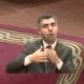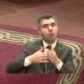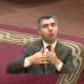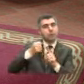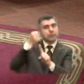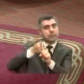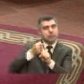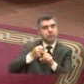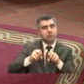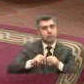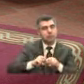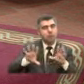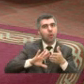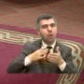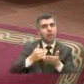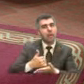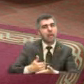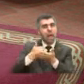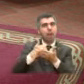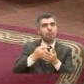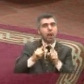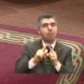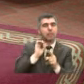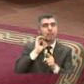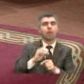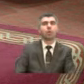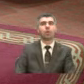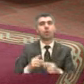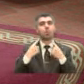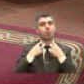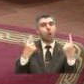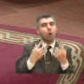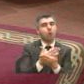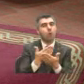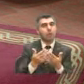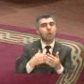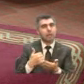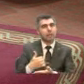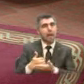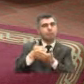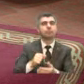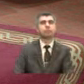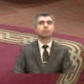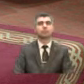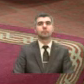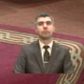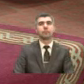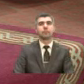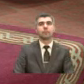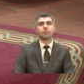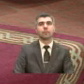نحن ندعم الفنان والفنانة المغربية. كذلك هناك